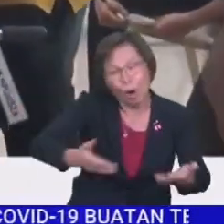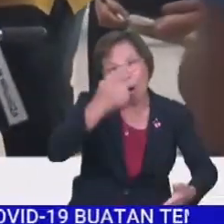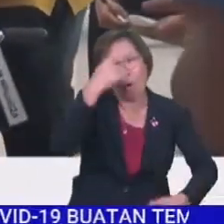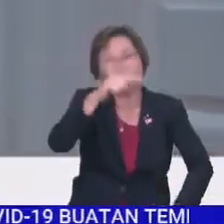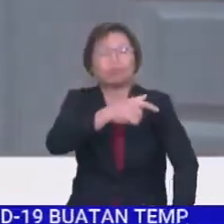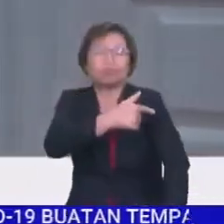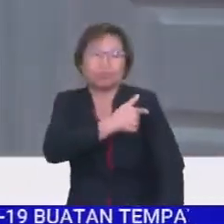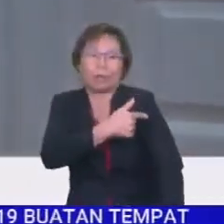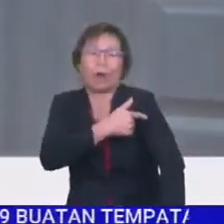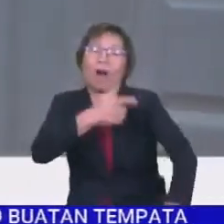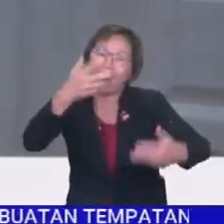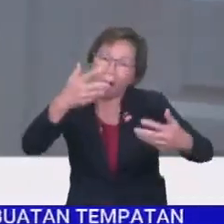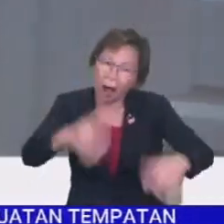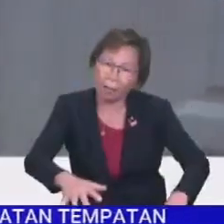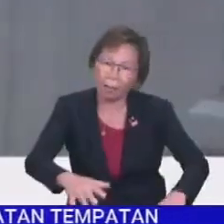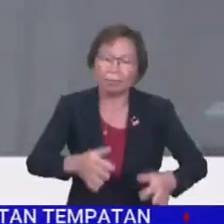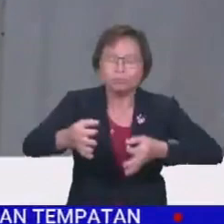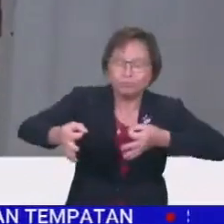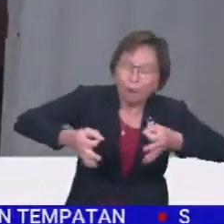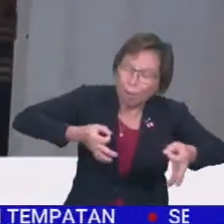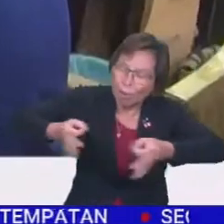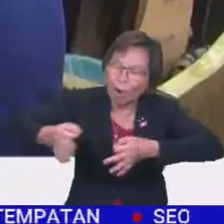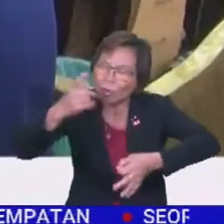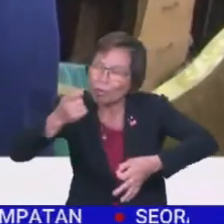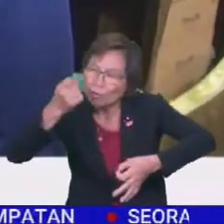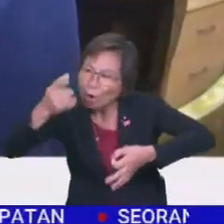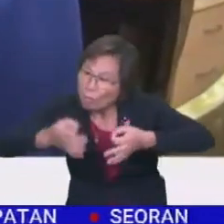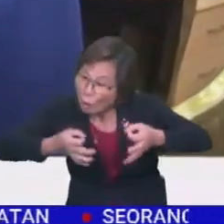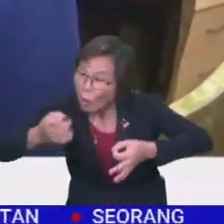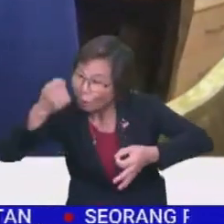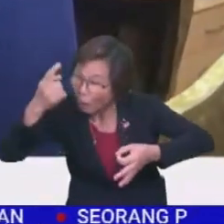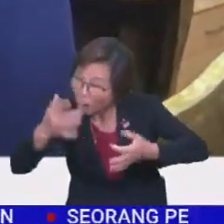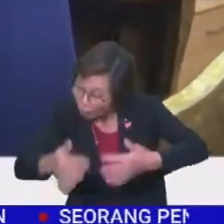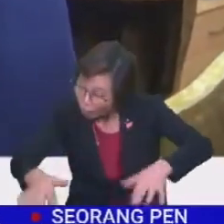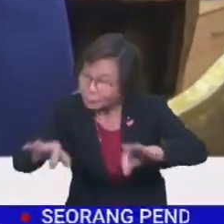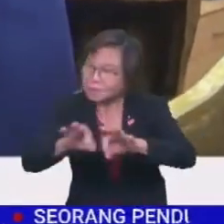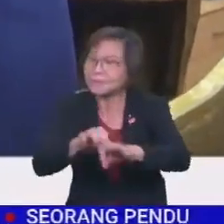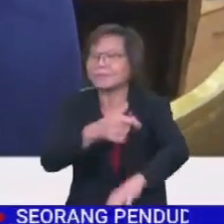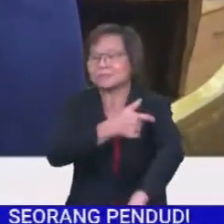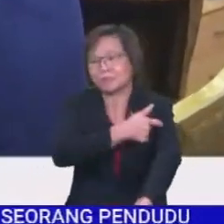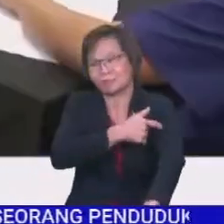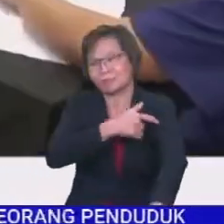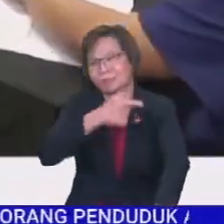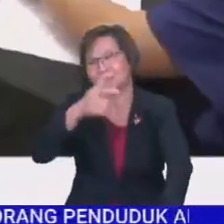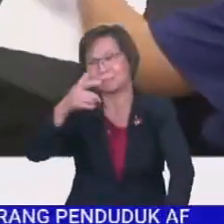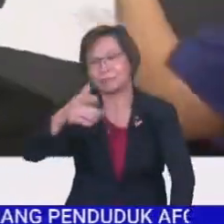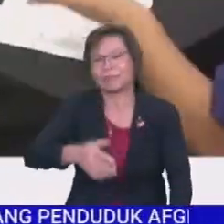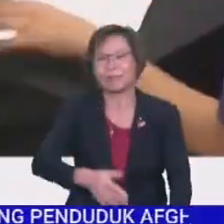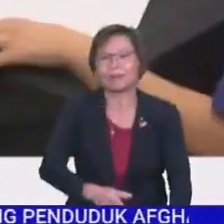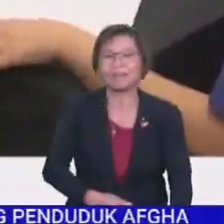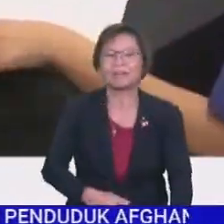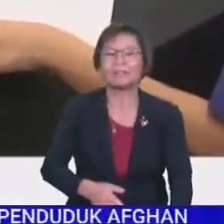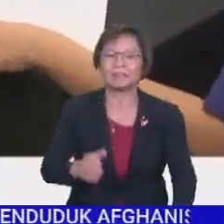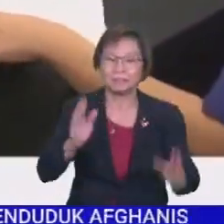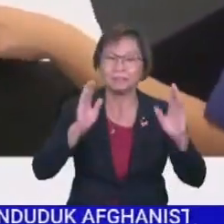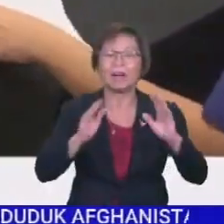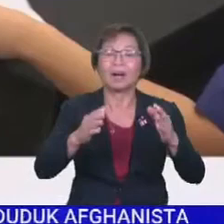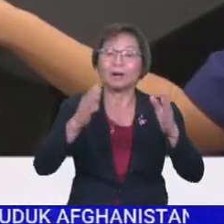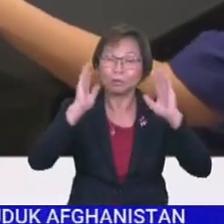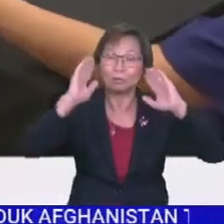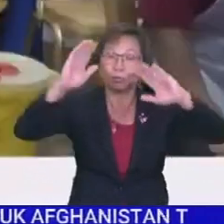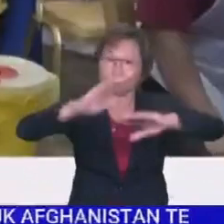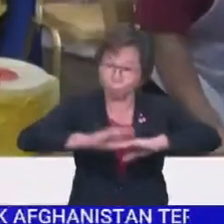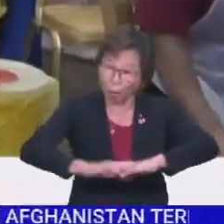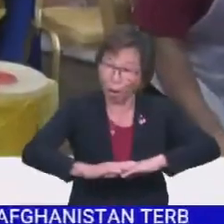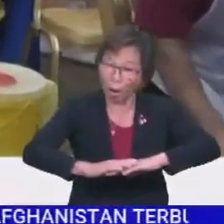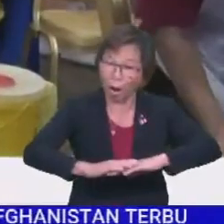menerima vaksin selepas memberi penerangan dan kefahaman mengenai kepentingan vaksin. Kerinduan untuk berjemaah di masjid juga menjadi